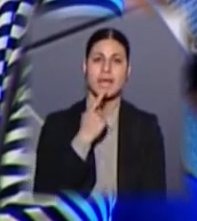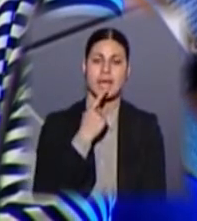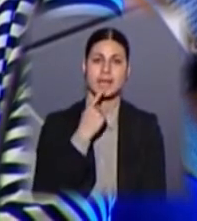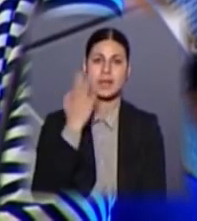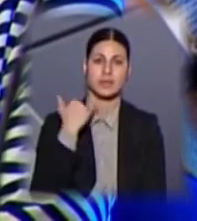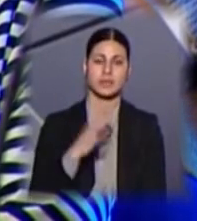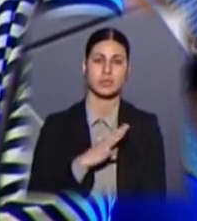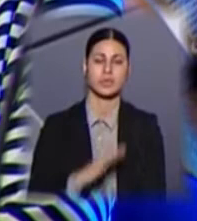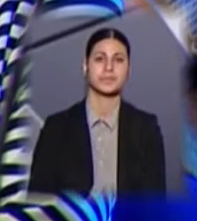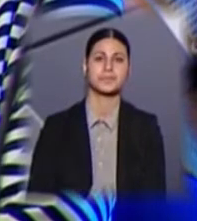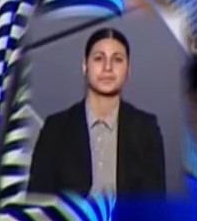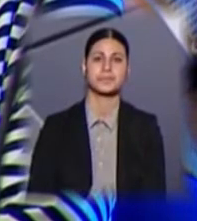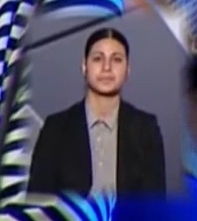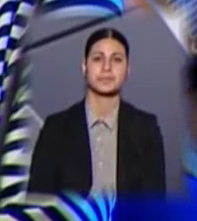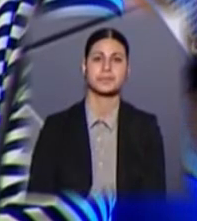ამ დონეზე.